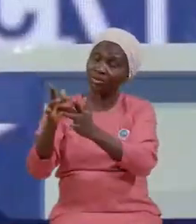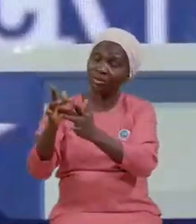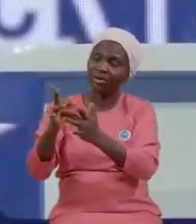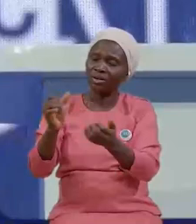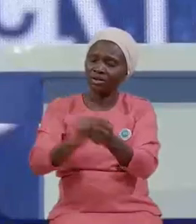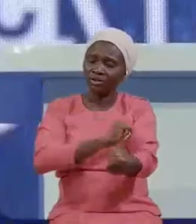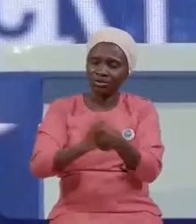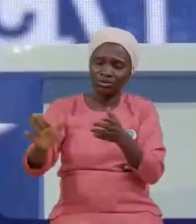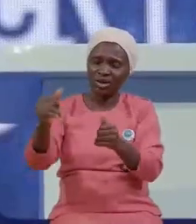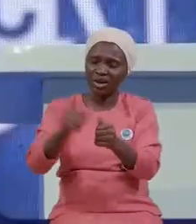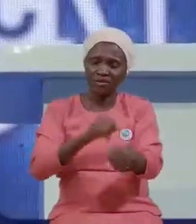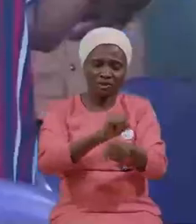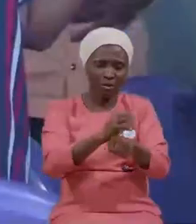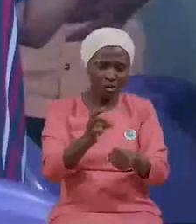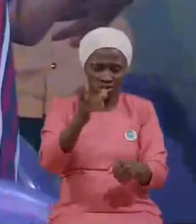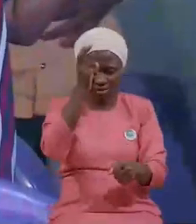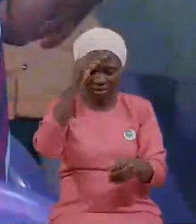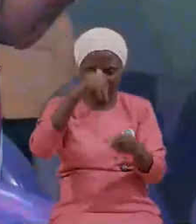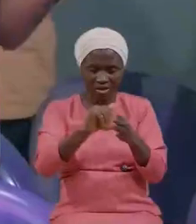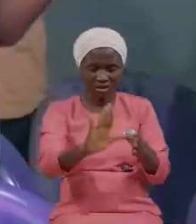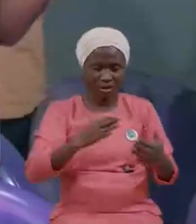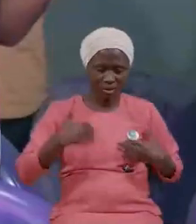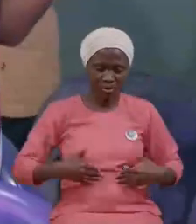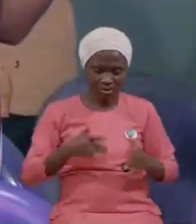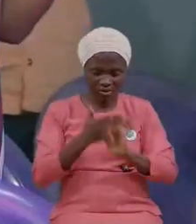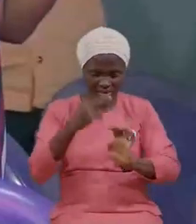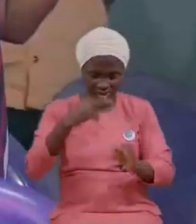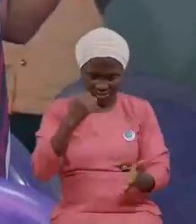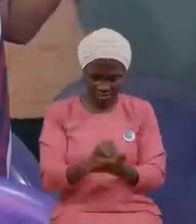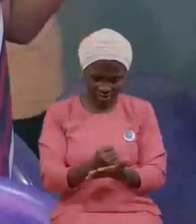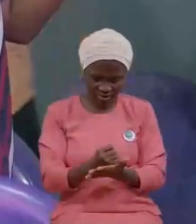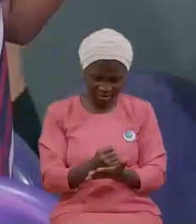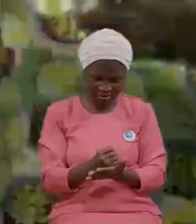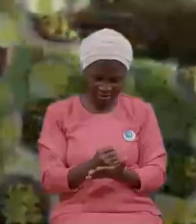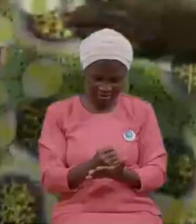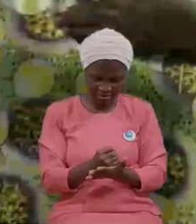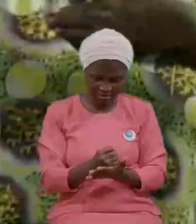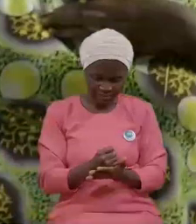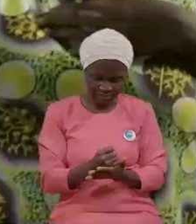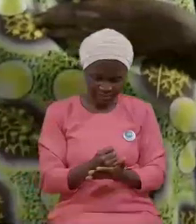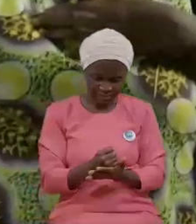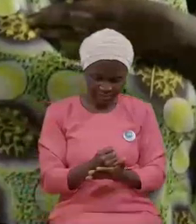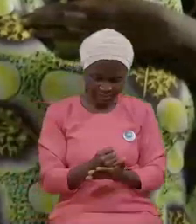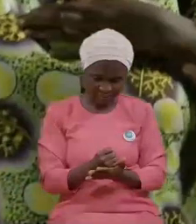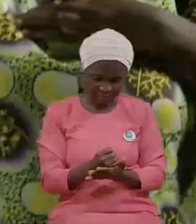Le nom de Jésus détruit toutes les œuvres du diable de votre corps.